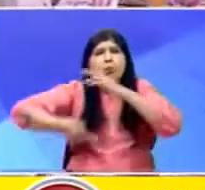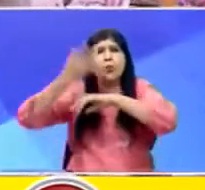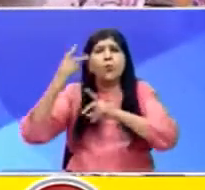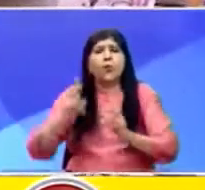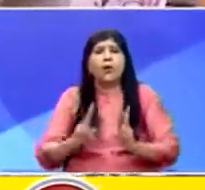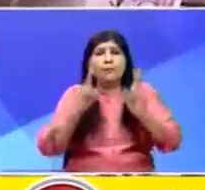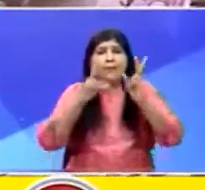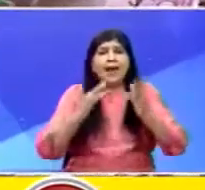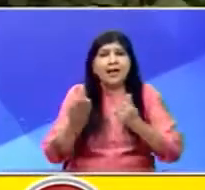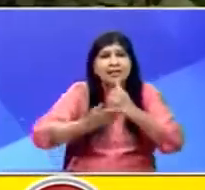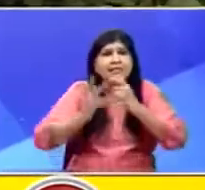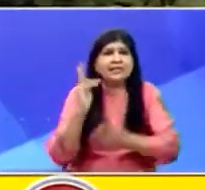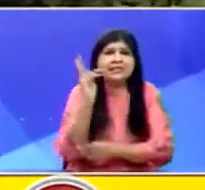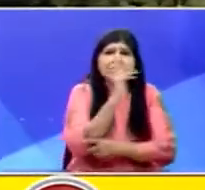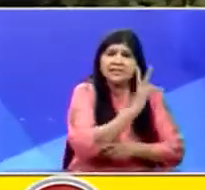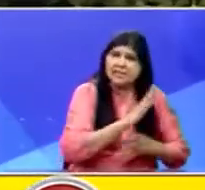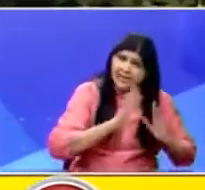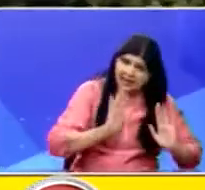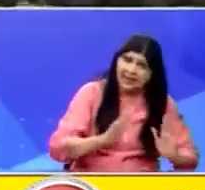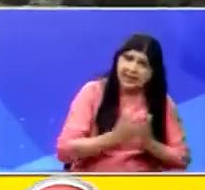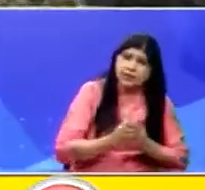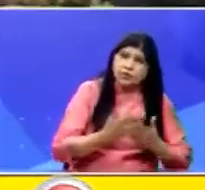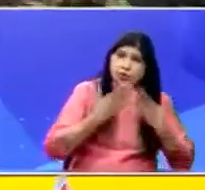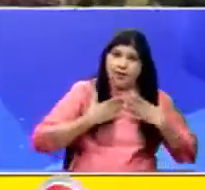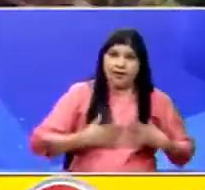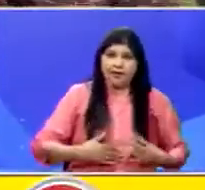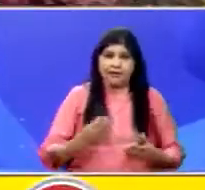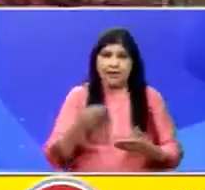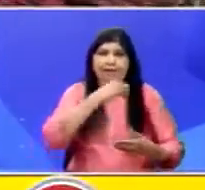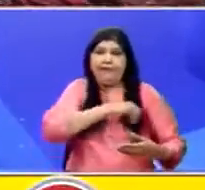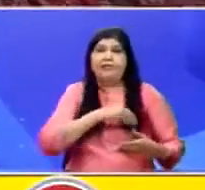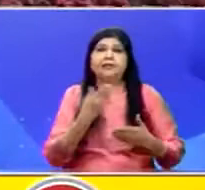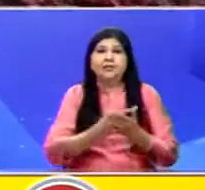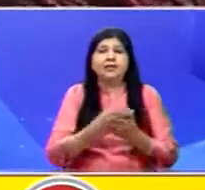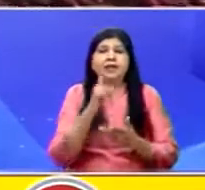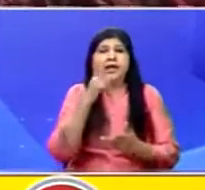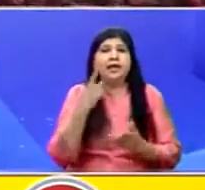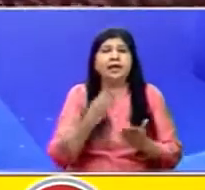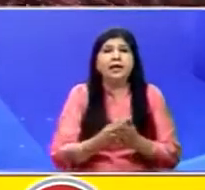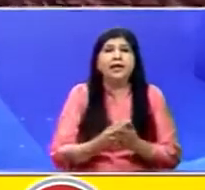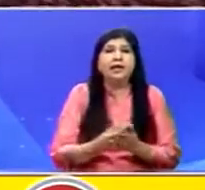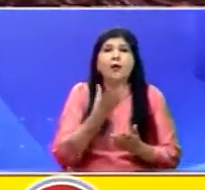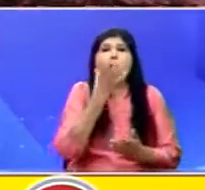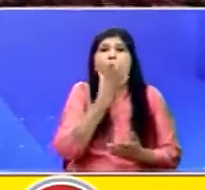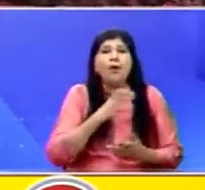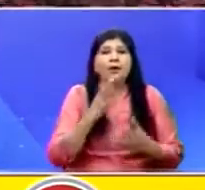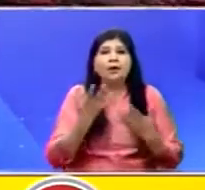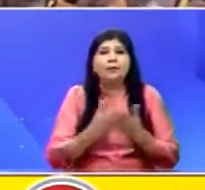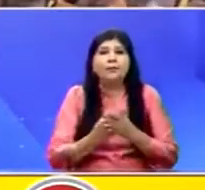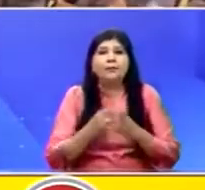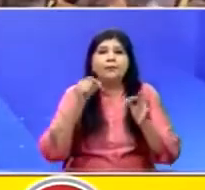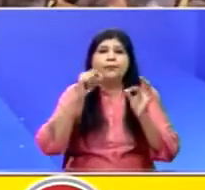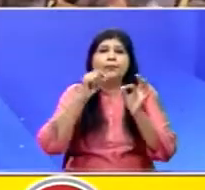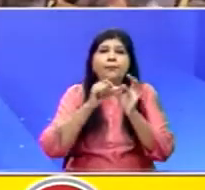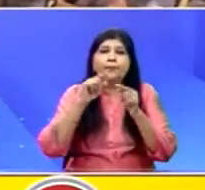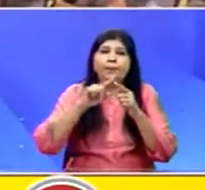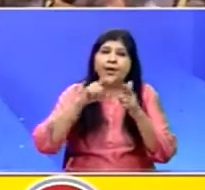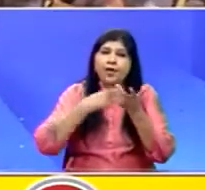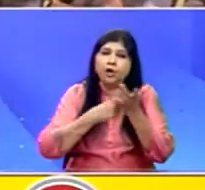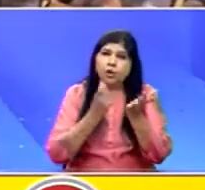है, जो हमारे सेहत के लिए बहुत फायदेमंद होती है। उन्हीं में से एक फल है बेडू।